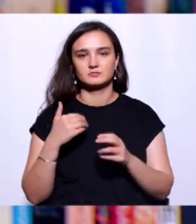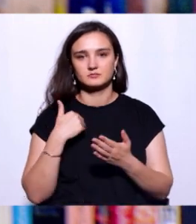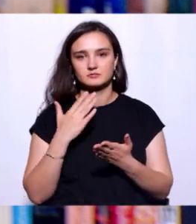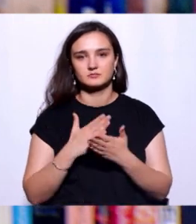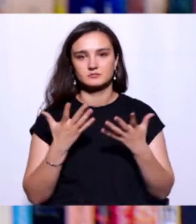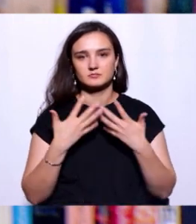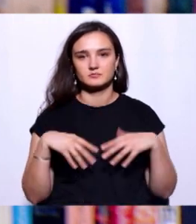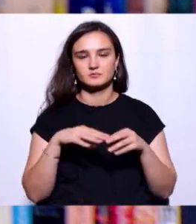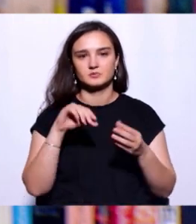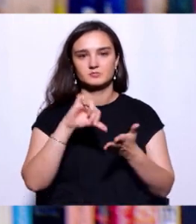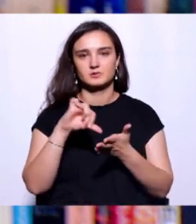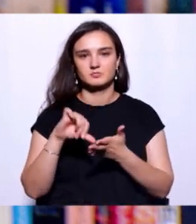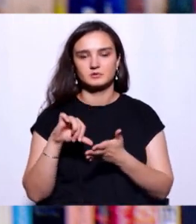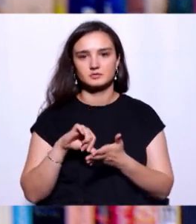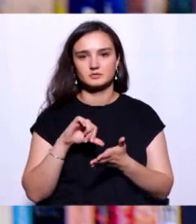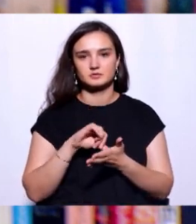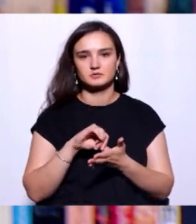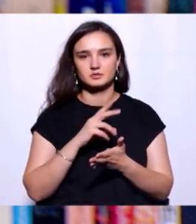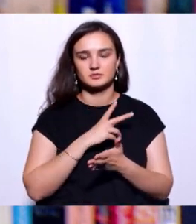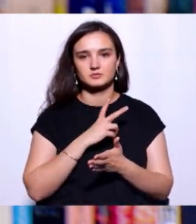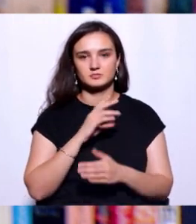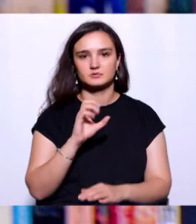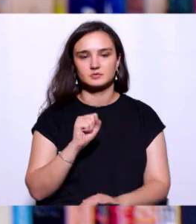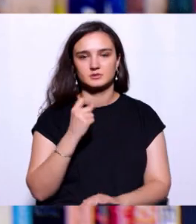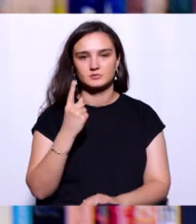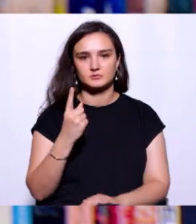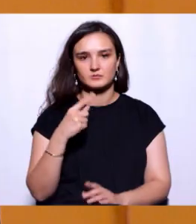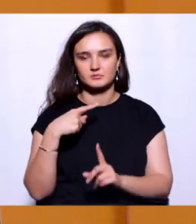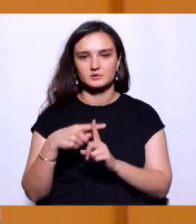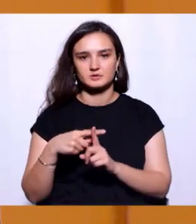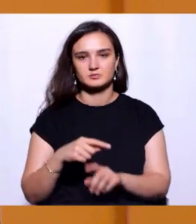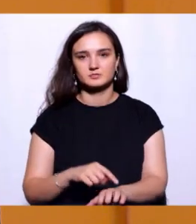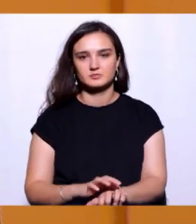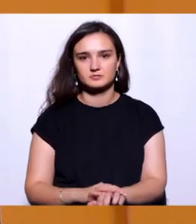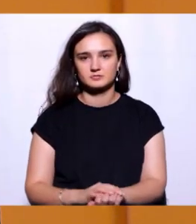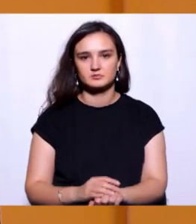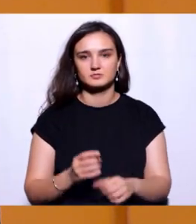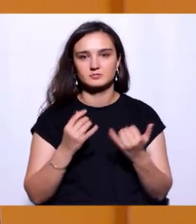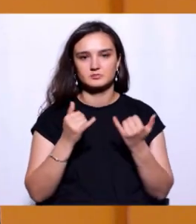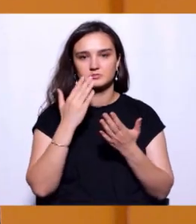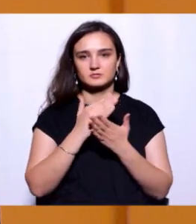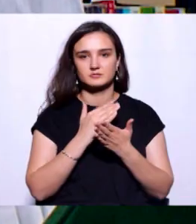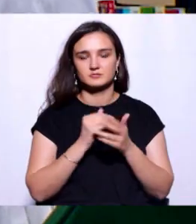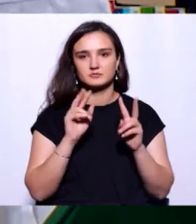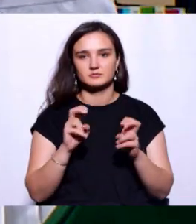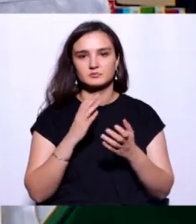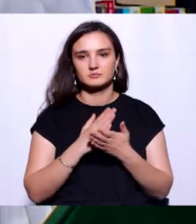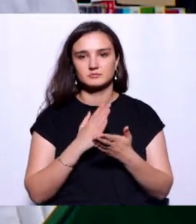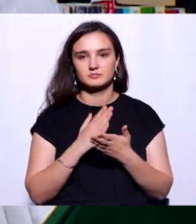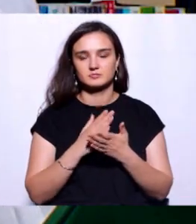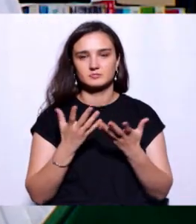have family members for General English A1+. დღევანდელი გაკვეთილის თემა